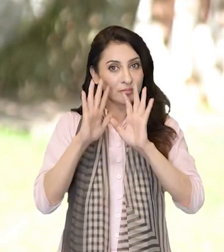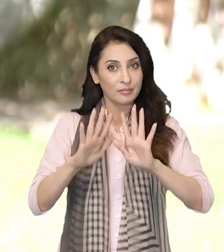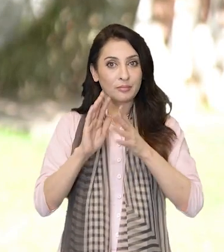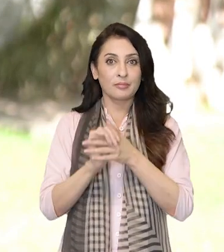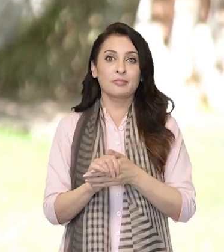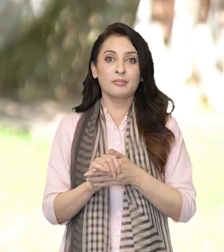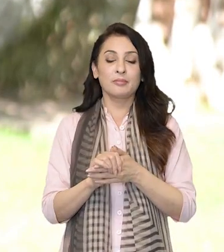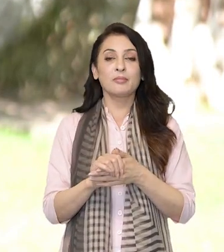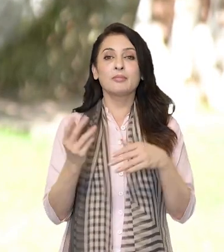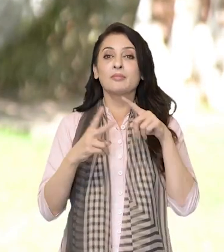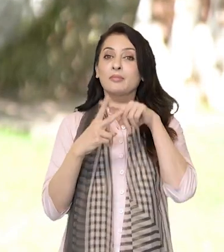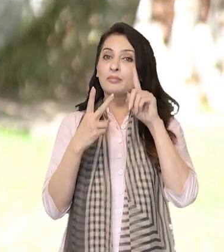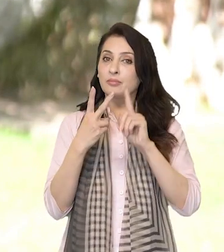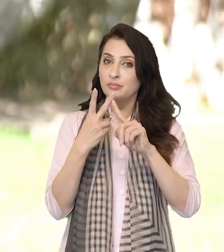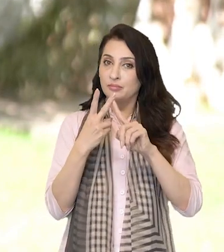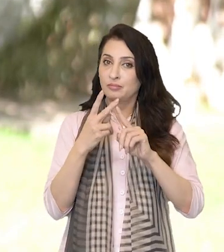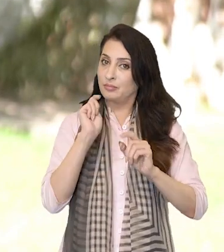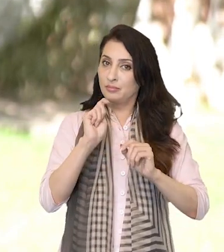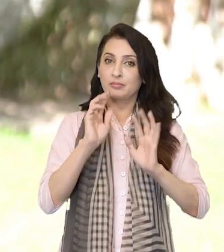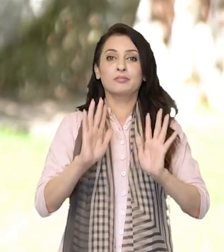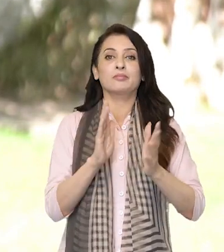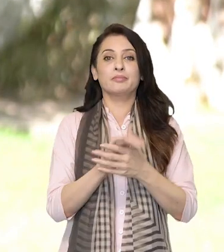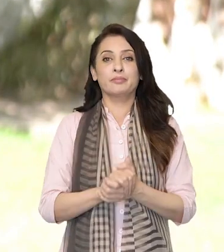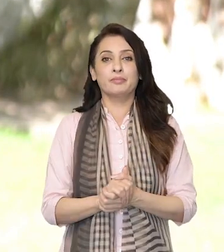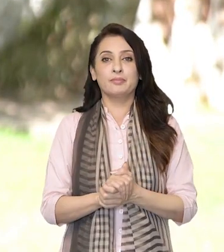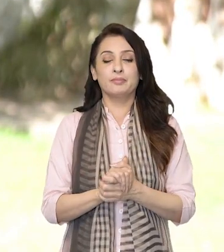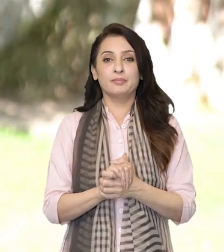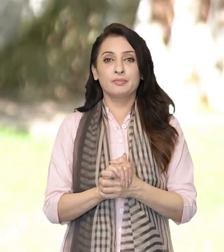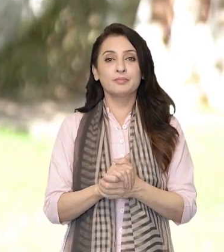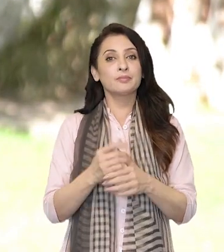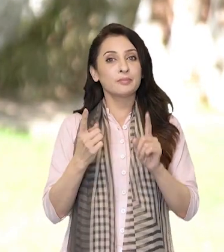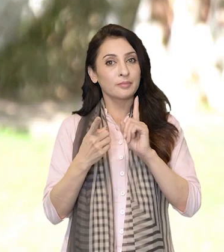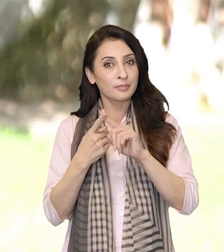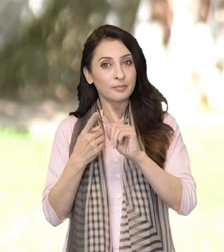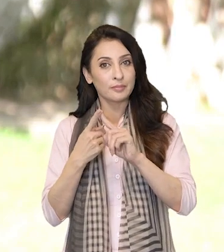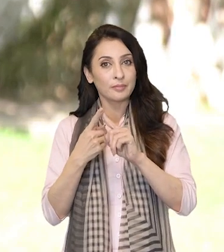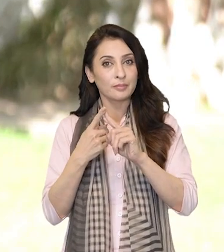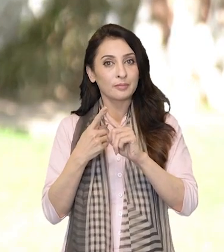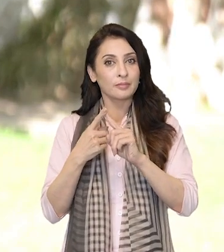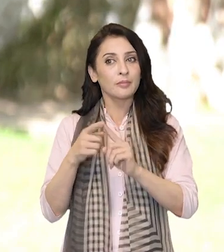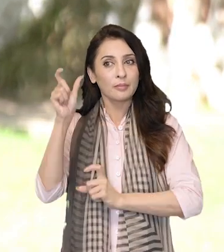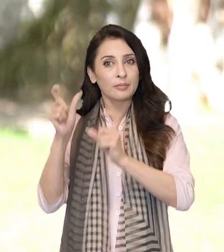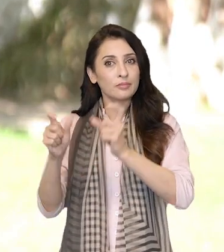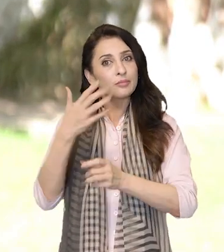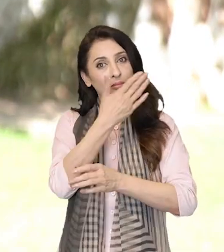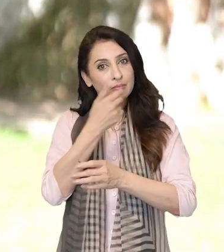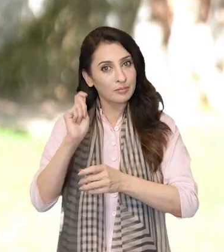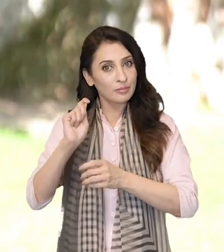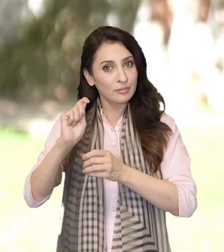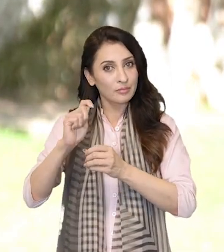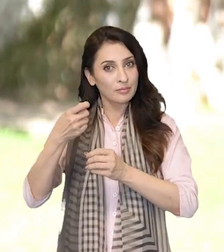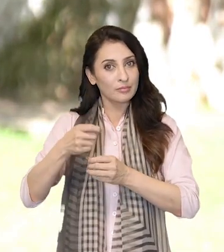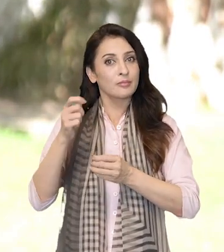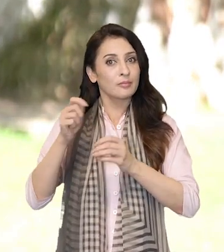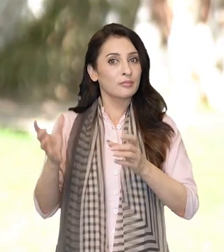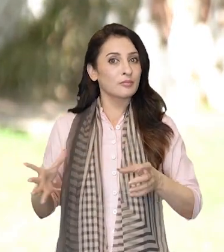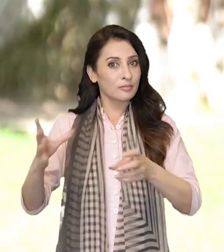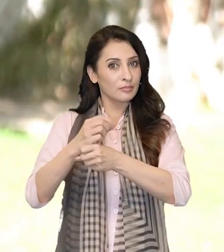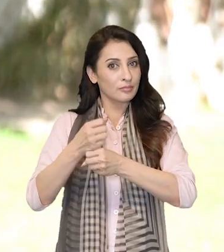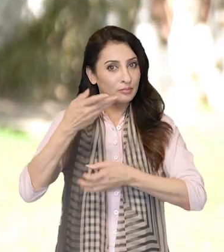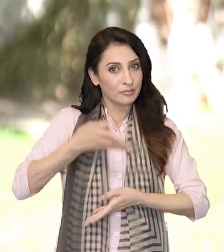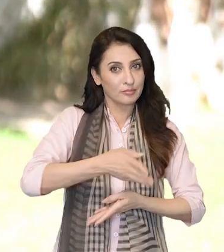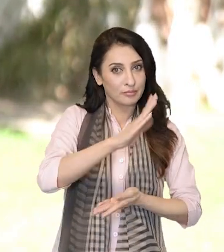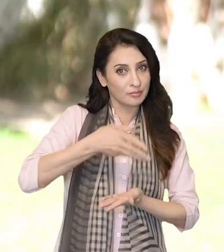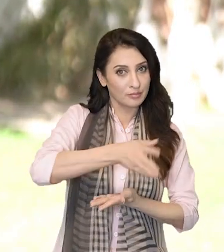जिसके अंदर हम दो स्पेक्ट्रम्स के ऊपर काम करते हैं। जो हम एक तरफ से हम वॉलंटियर्स को लेके जाते हैं